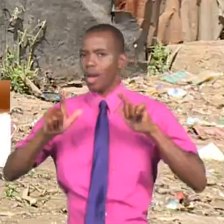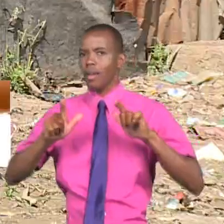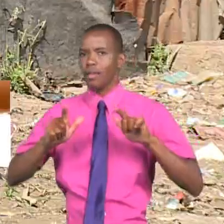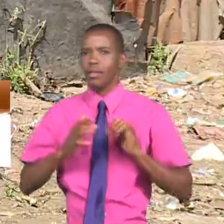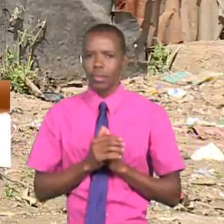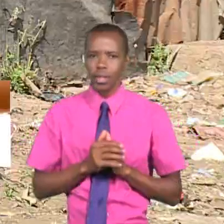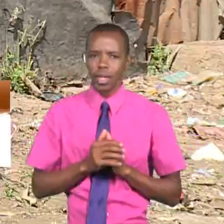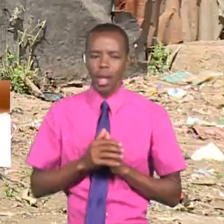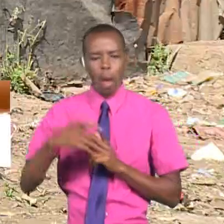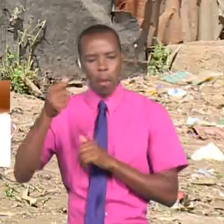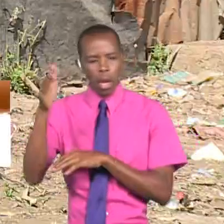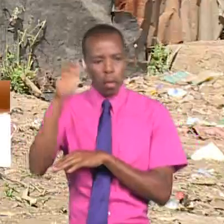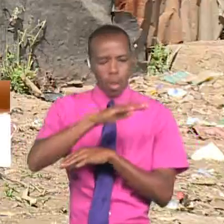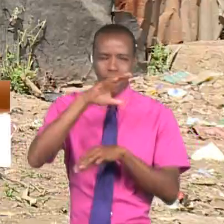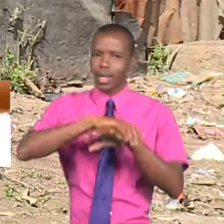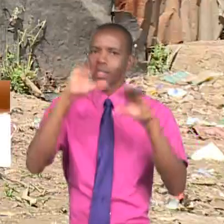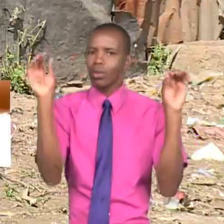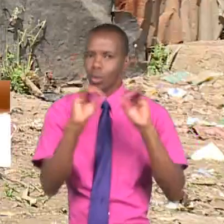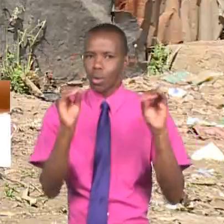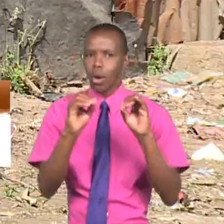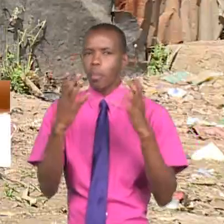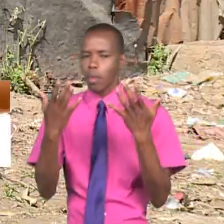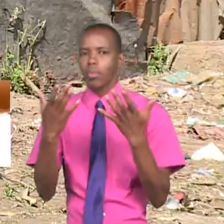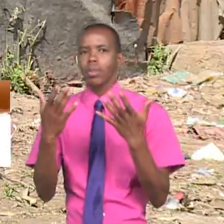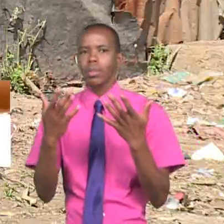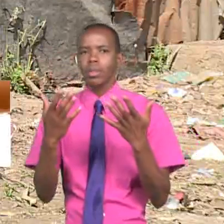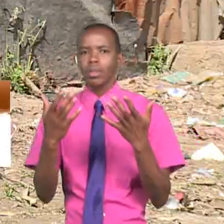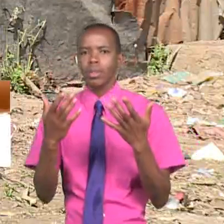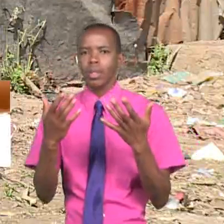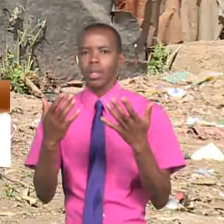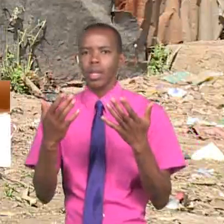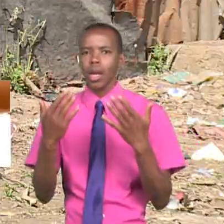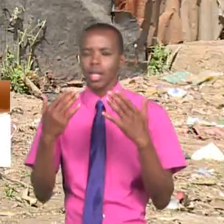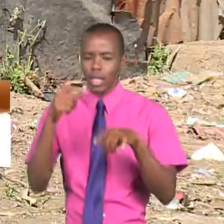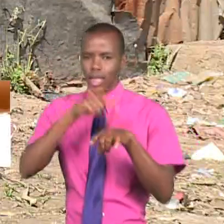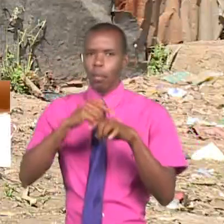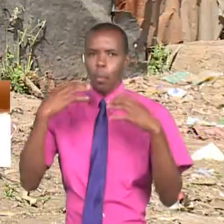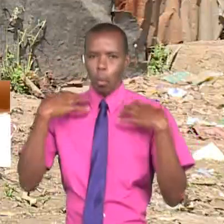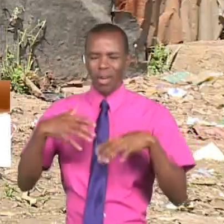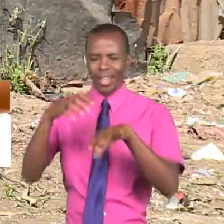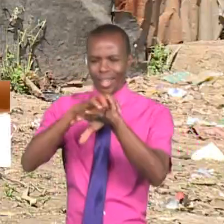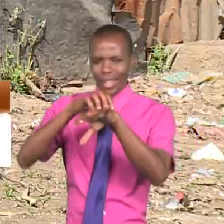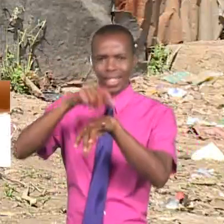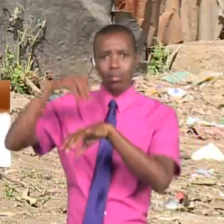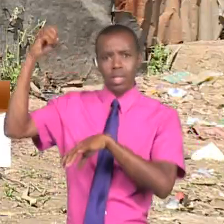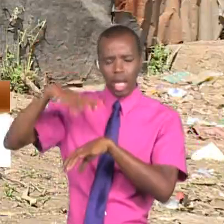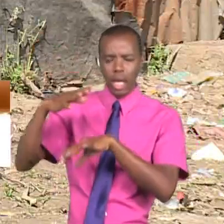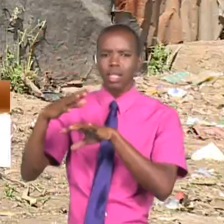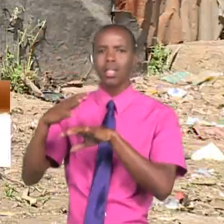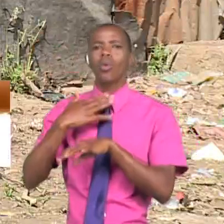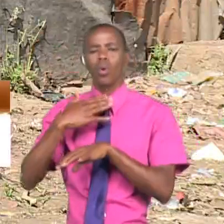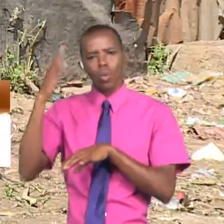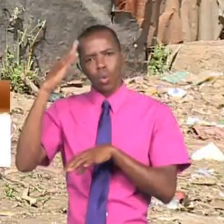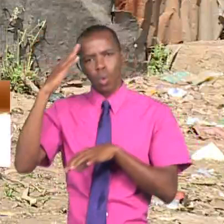una compensation yoyote? At maybe kasa ivenye sazine mwili na washanga ukiwa najua, at least wangekuwa nataka